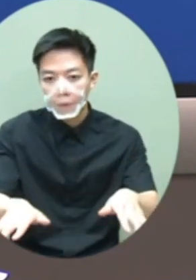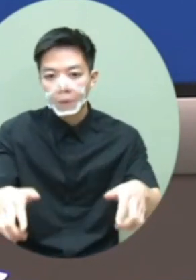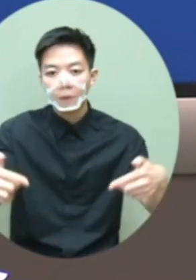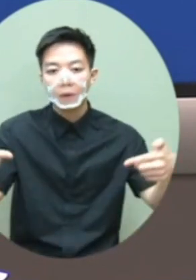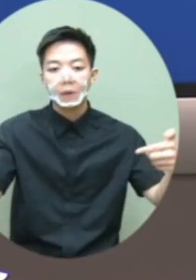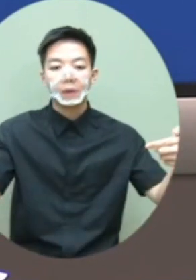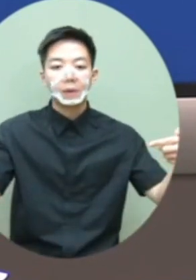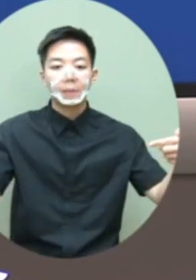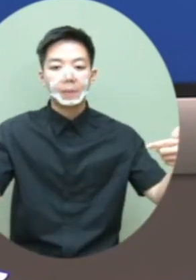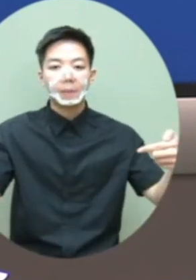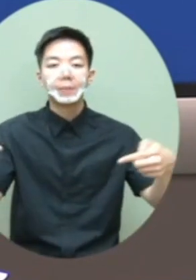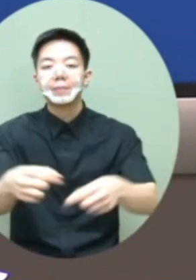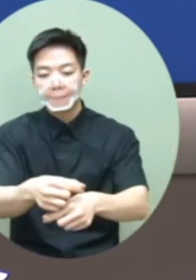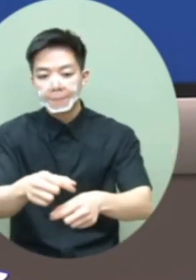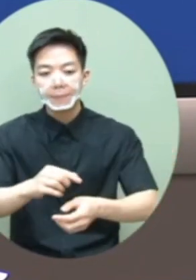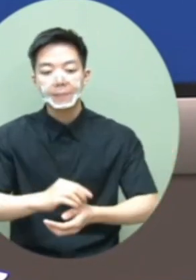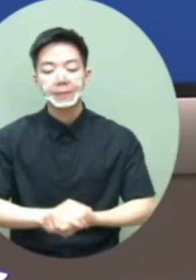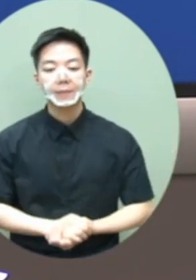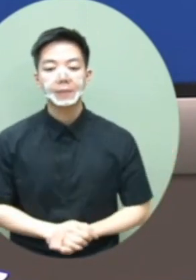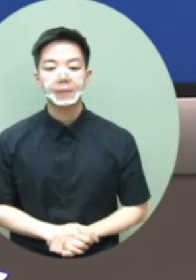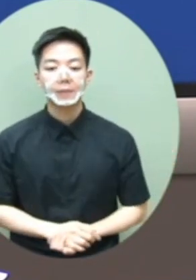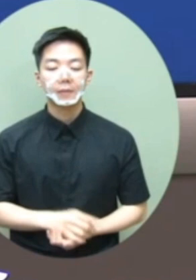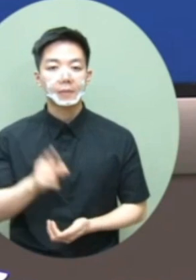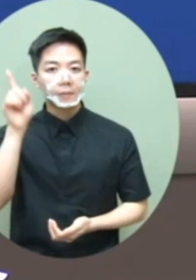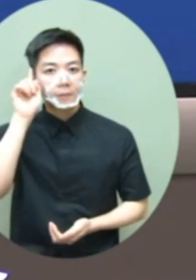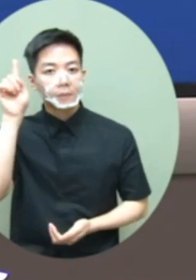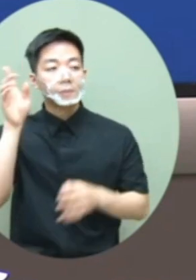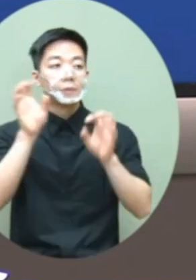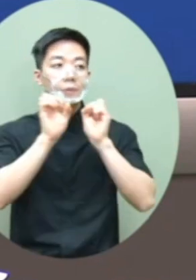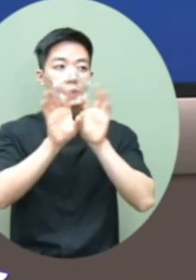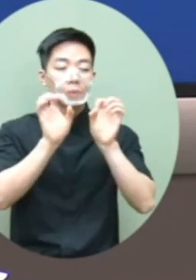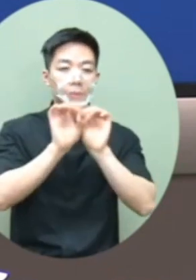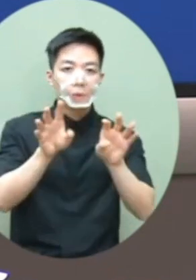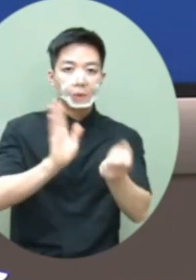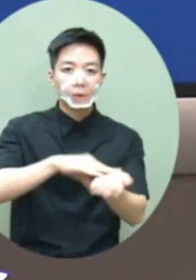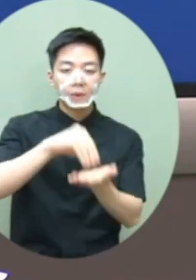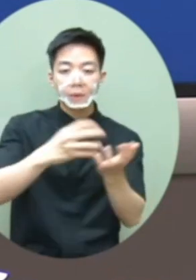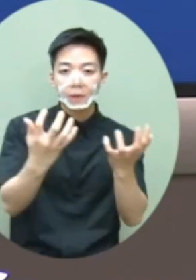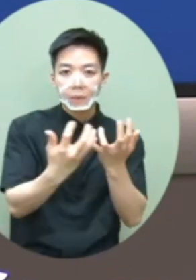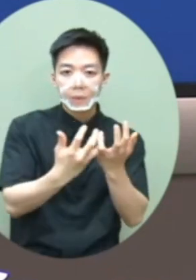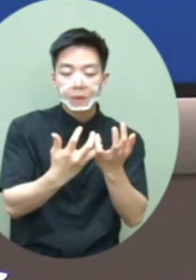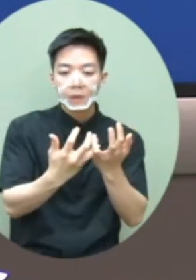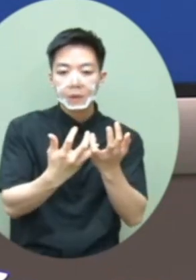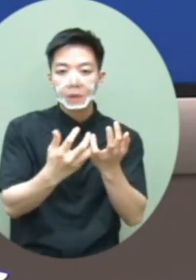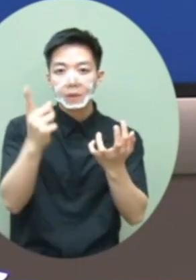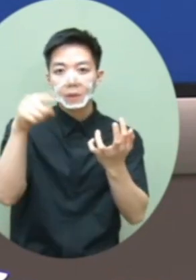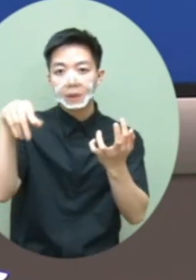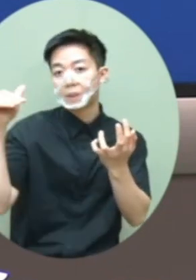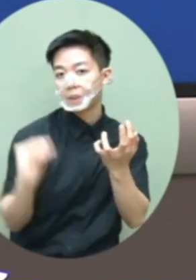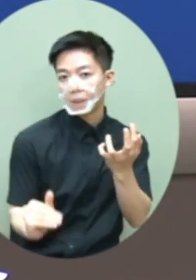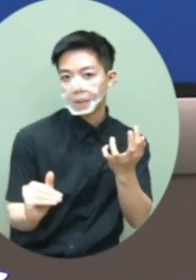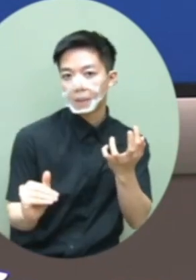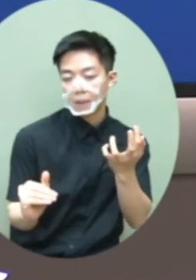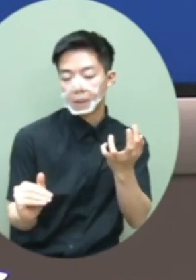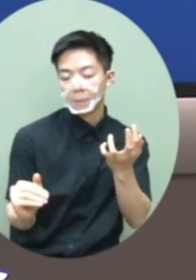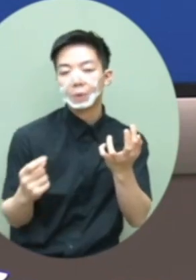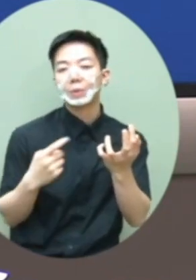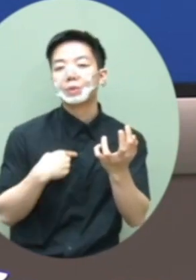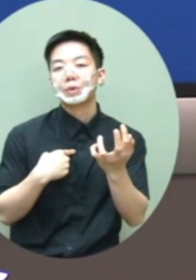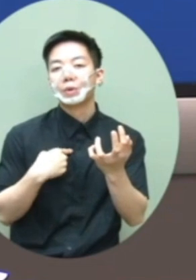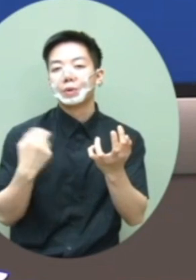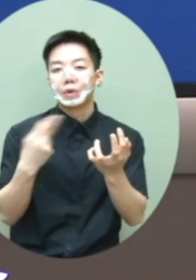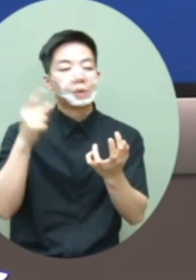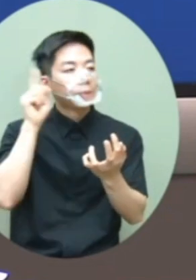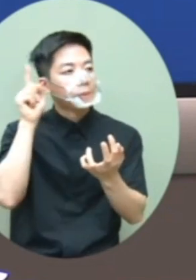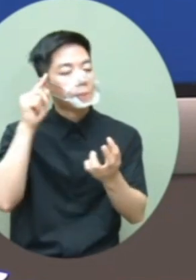繼續受到控制，每日的公布數字呢已經是跌穿了1000，是一個三位的數字。